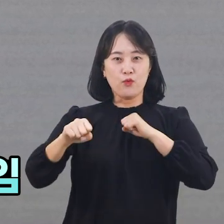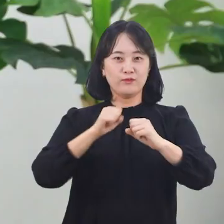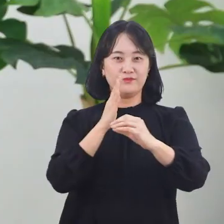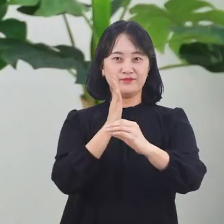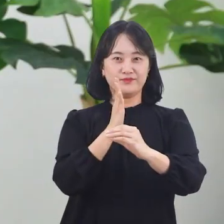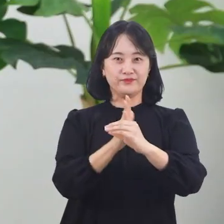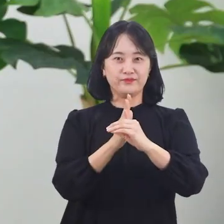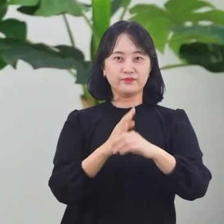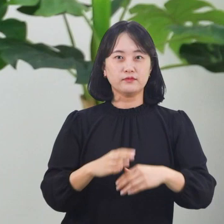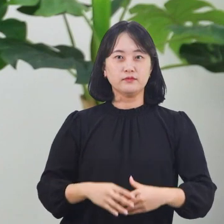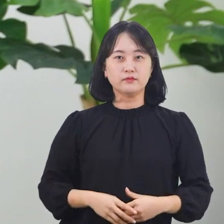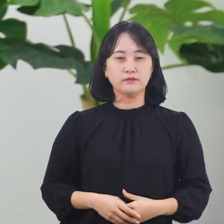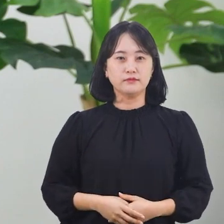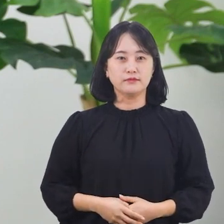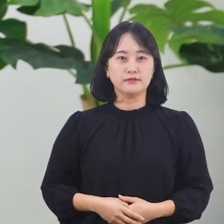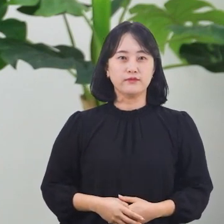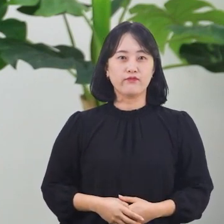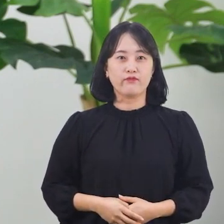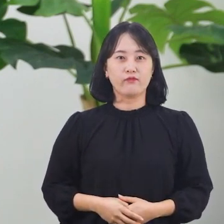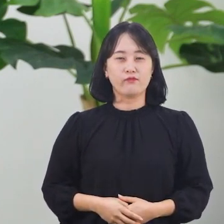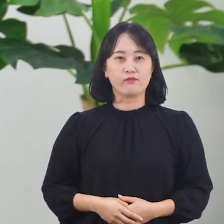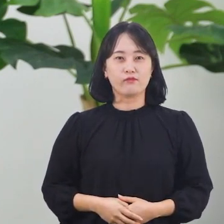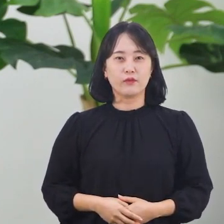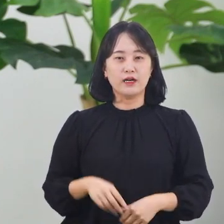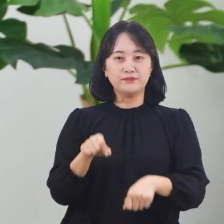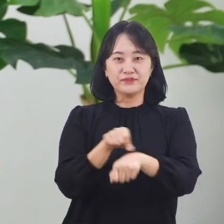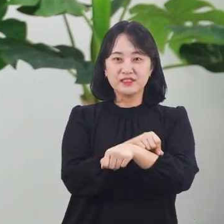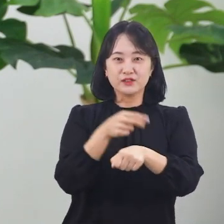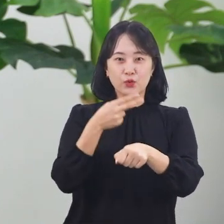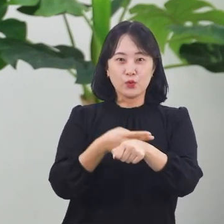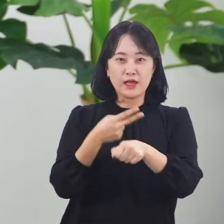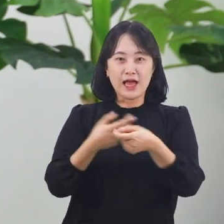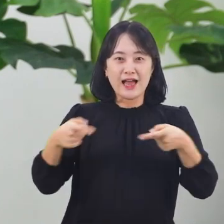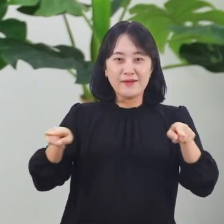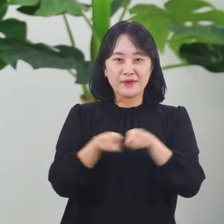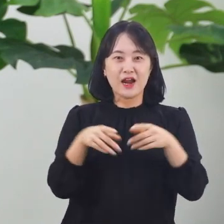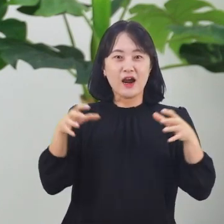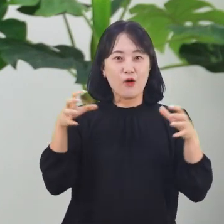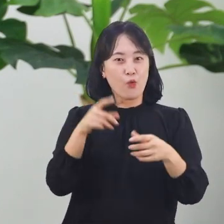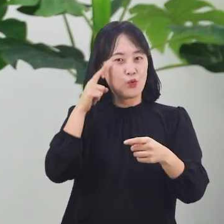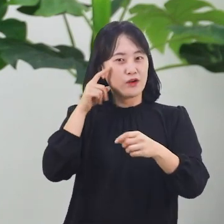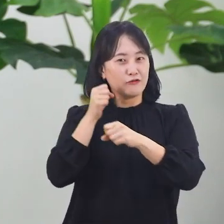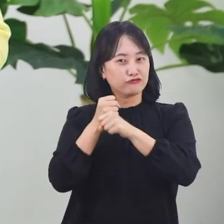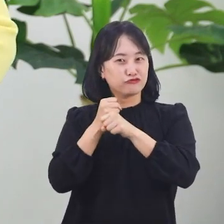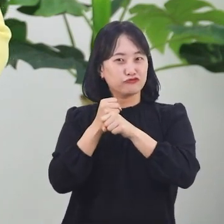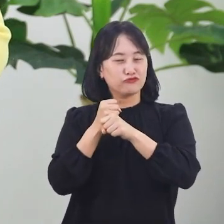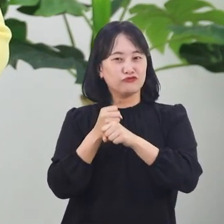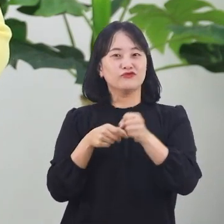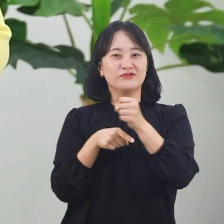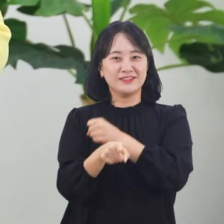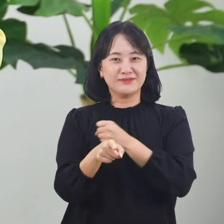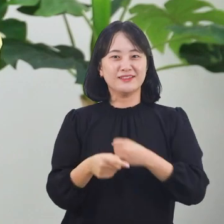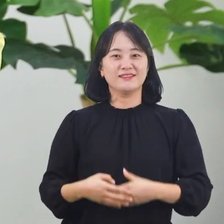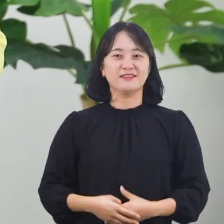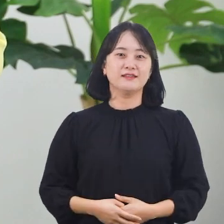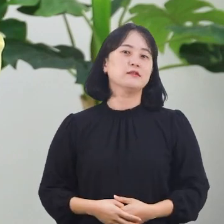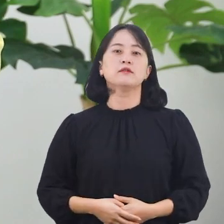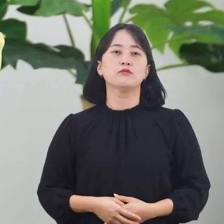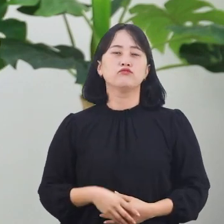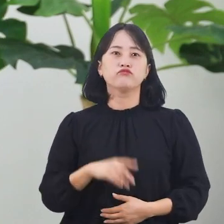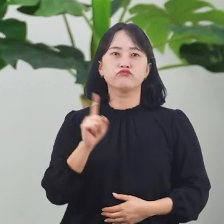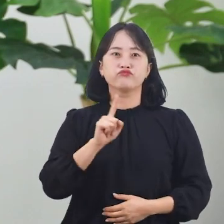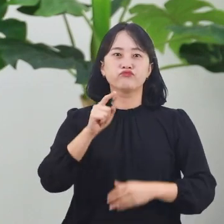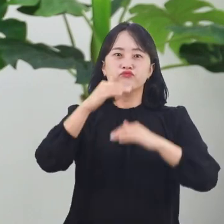있습니다. 네, 전국 특수교사가 함께 모여서 연구하는 모임이었군요. 구체적으로